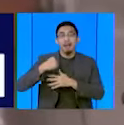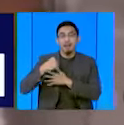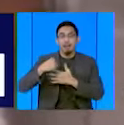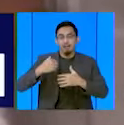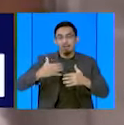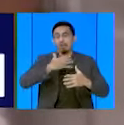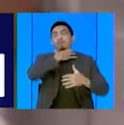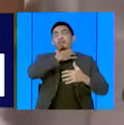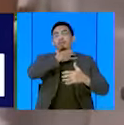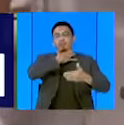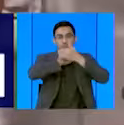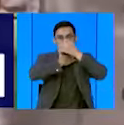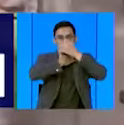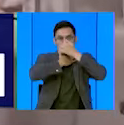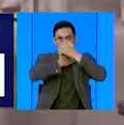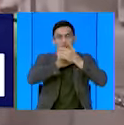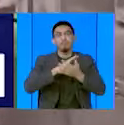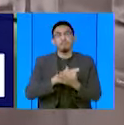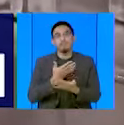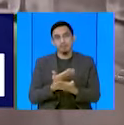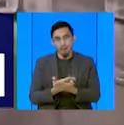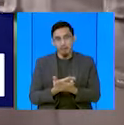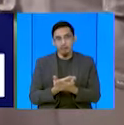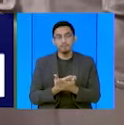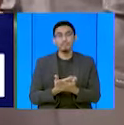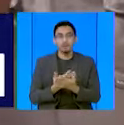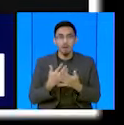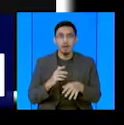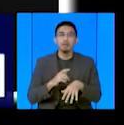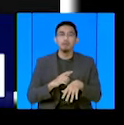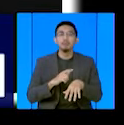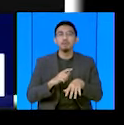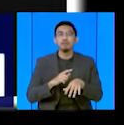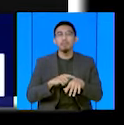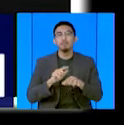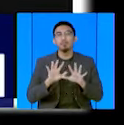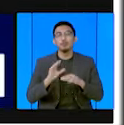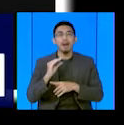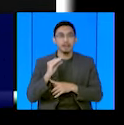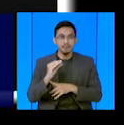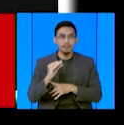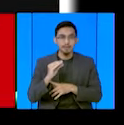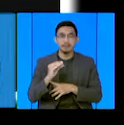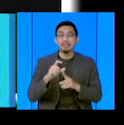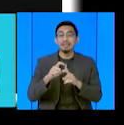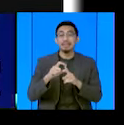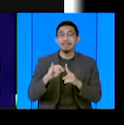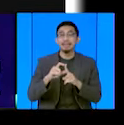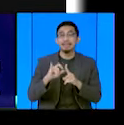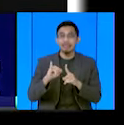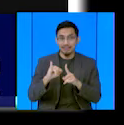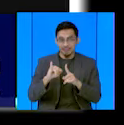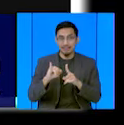korban meninggal dunia. Hari apa tuh, Dan? Karena kan hari Sabtu pukul 10 pagi. Didik Setiawan, 61 tahun, diketahui